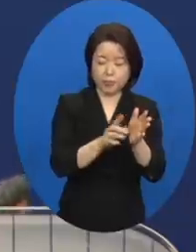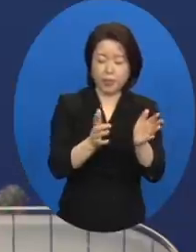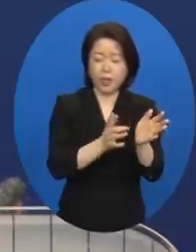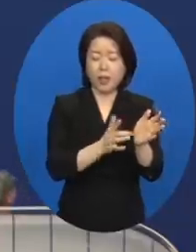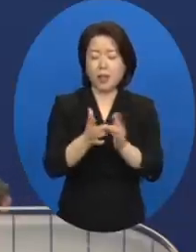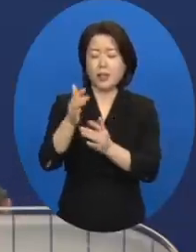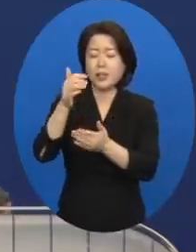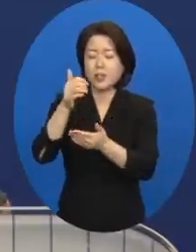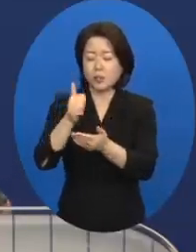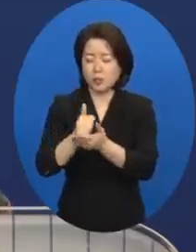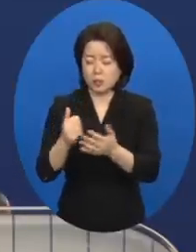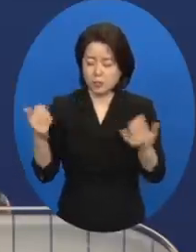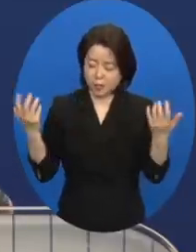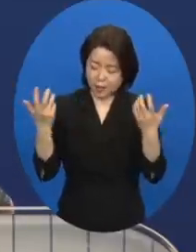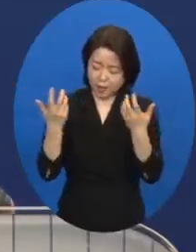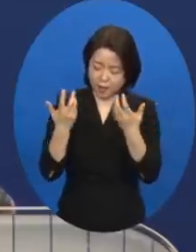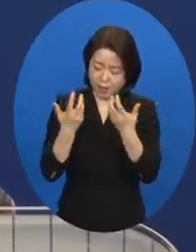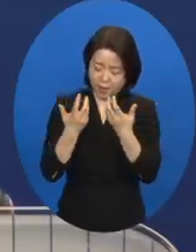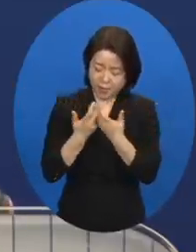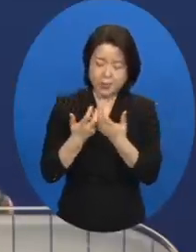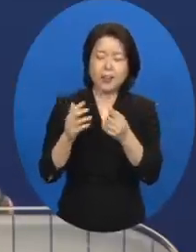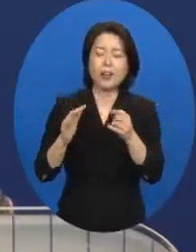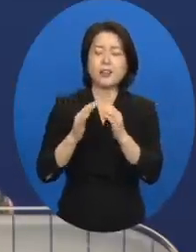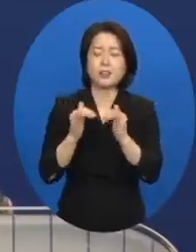예수도 꽉 찬 사람